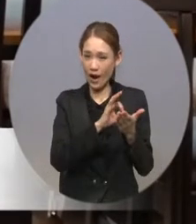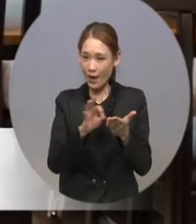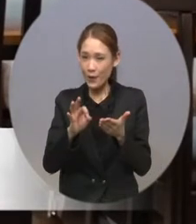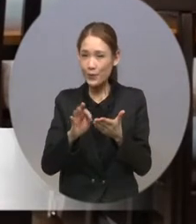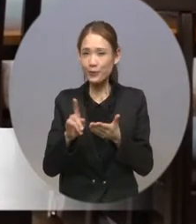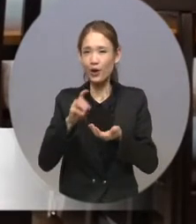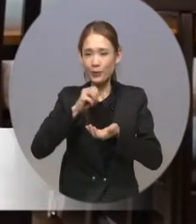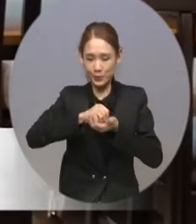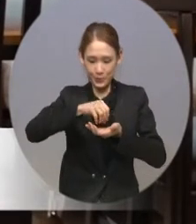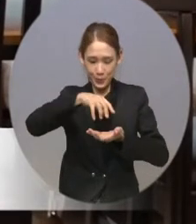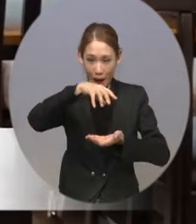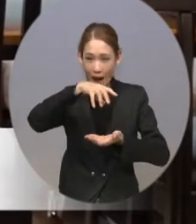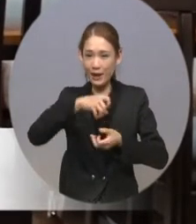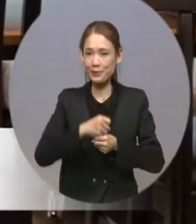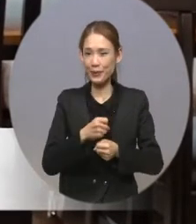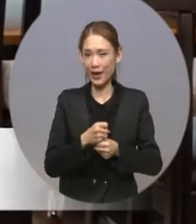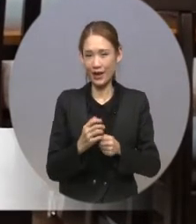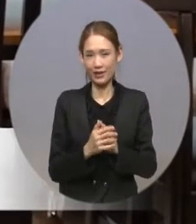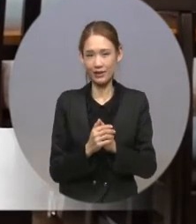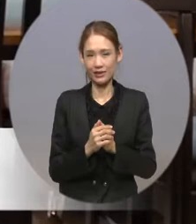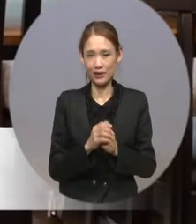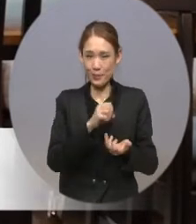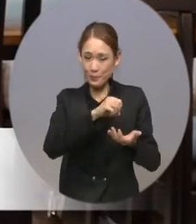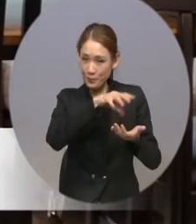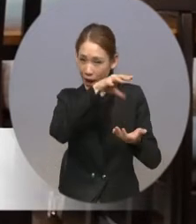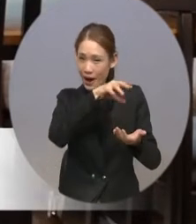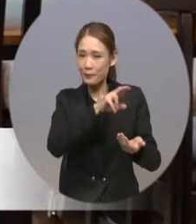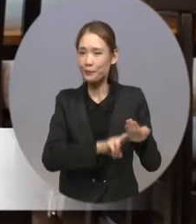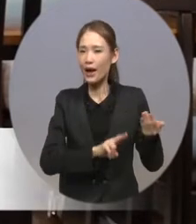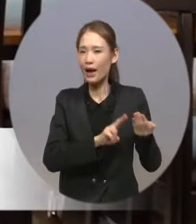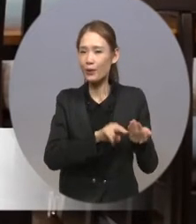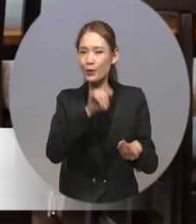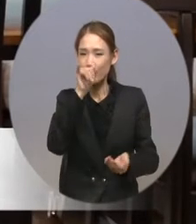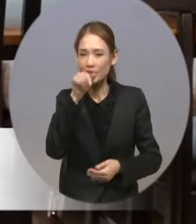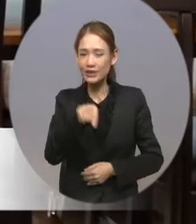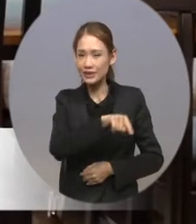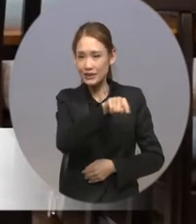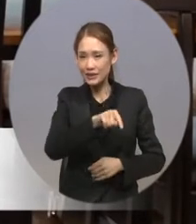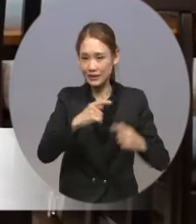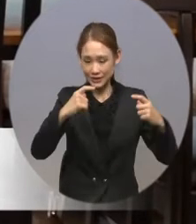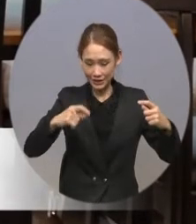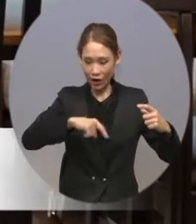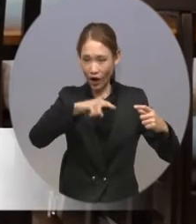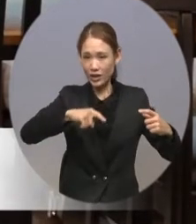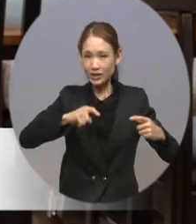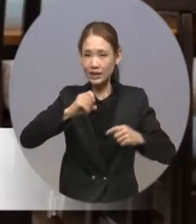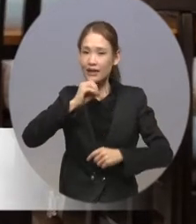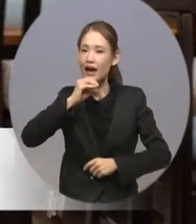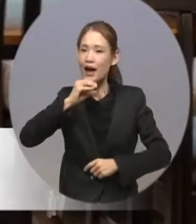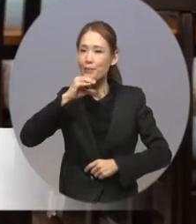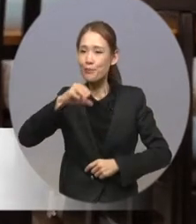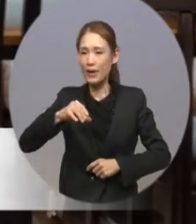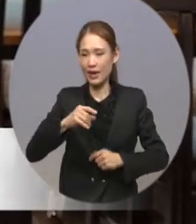활용해서 빵도 만들고 또 그런 빵들을 팔고 있는 이 지역의 이제 베이커리